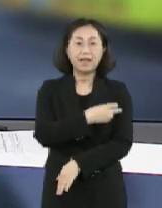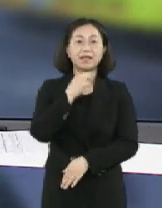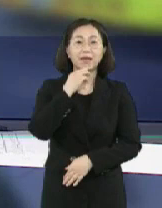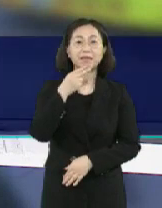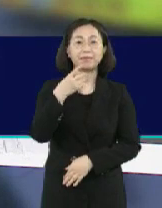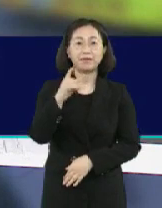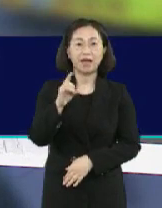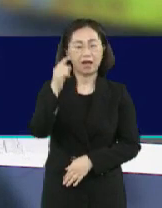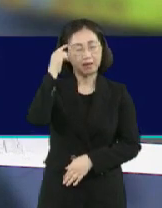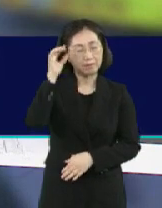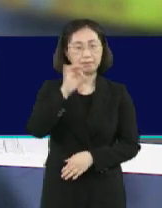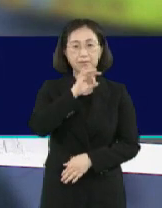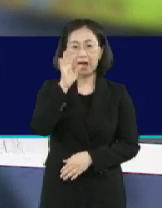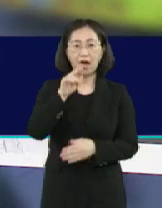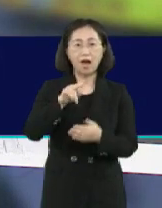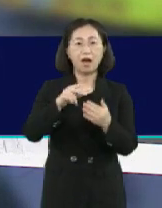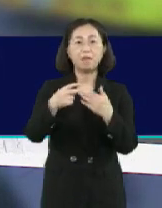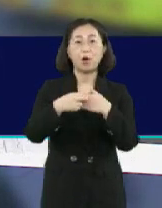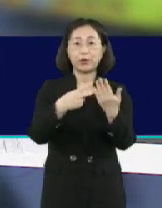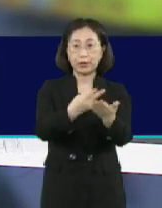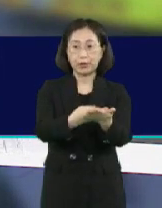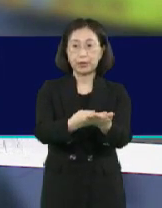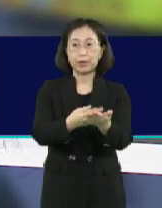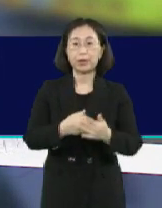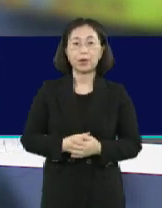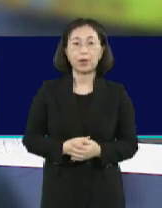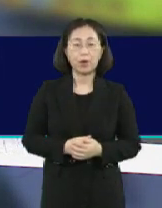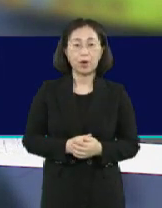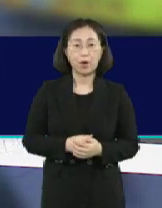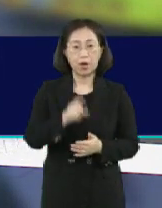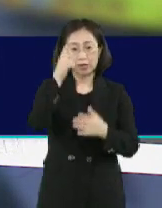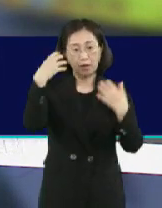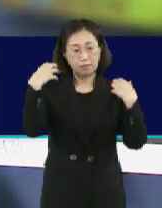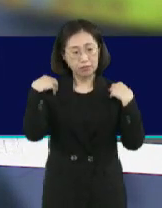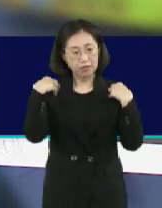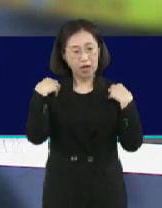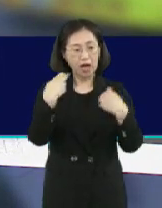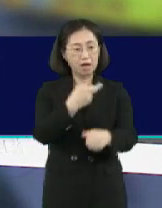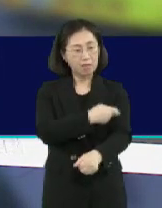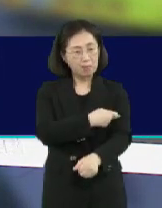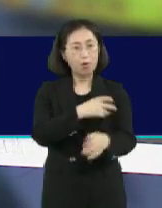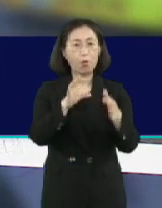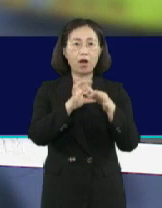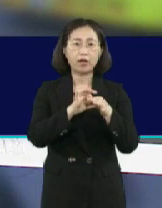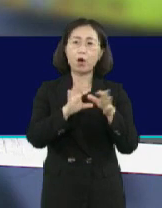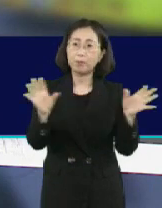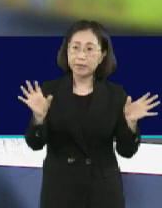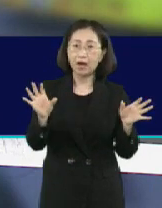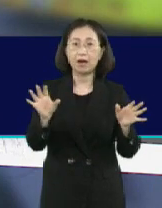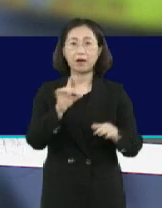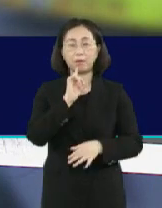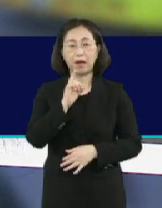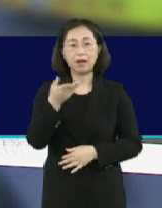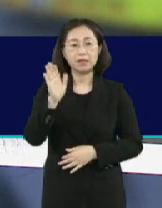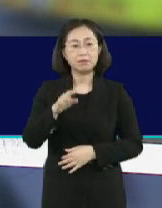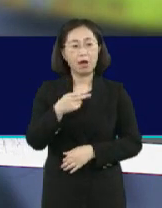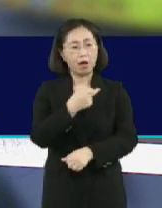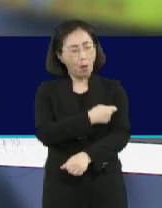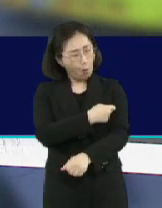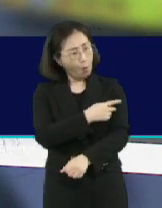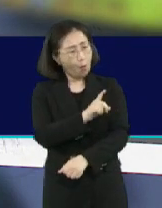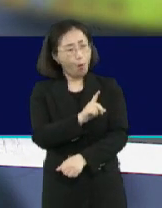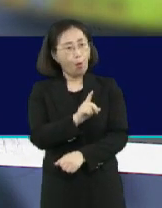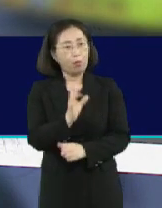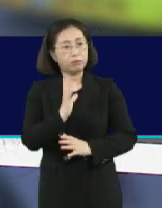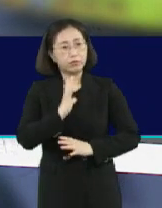30대가 실신해 병원으로 이송됐습니다. 방역당국이 백신 이상 반응은 아니라고 밝혔지만 백신 접종에 대한